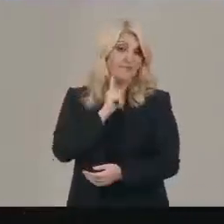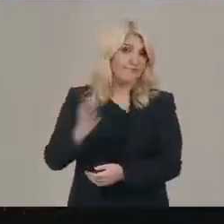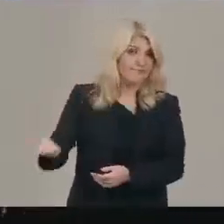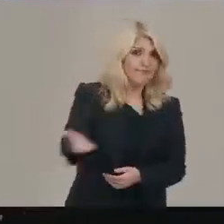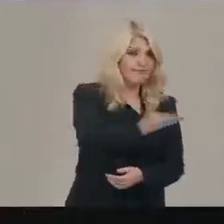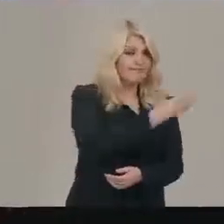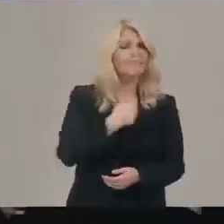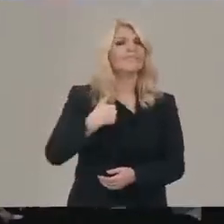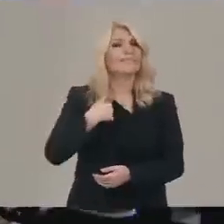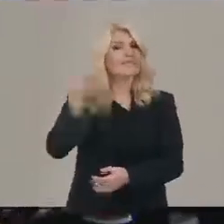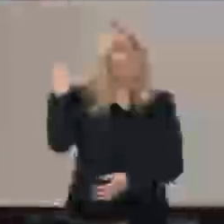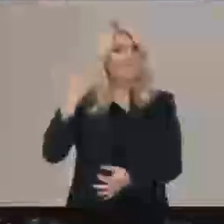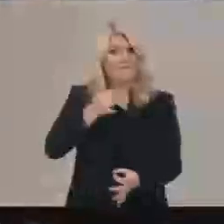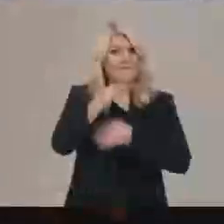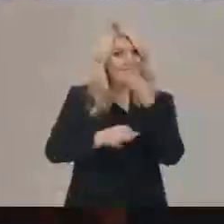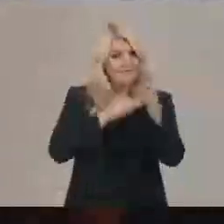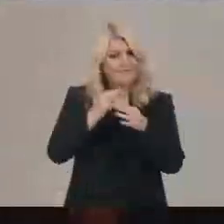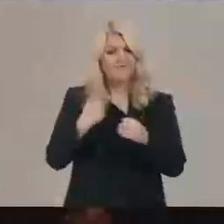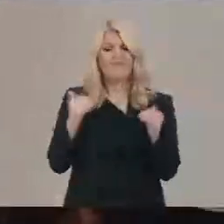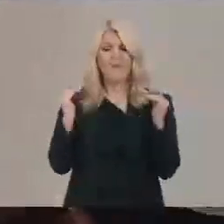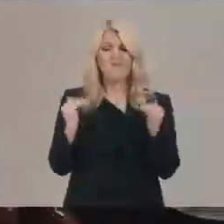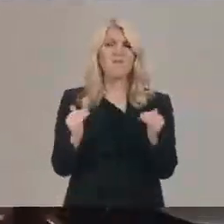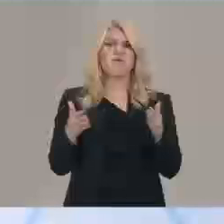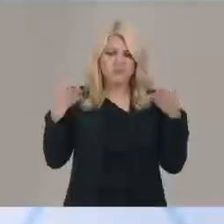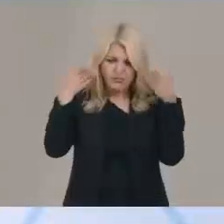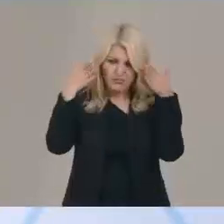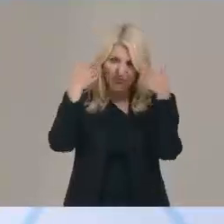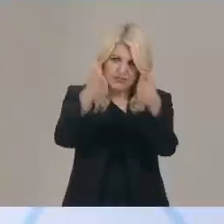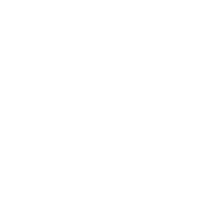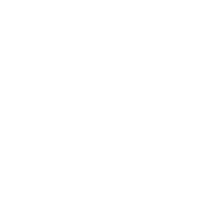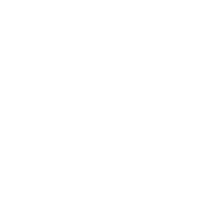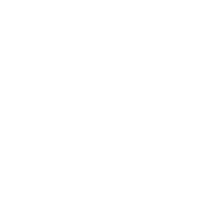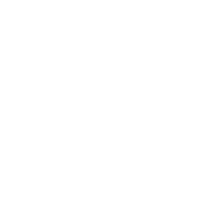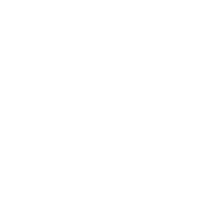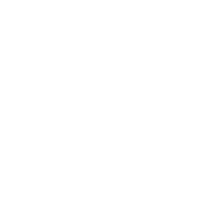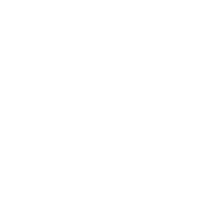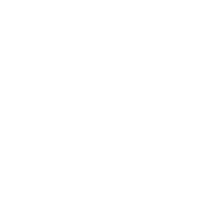ίδιο δρόμο. Σύγχρονα, δίκαια, αποτελεσματικά.